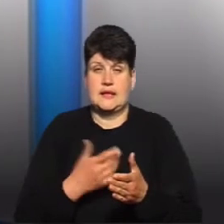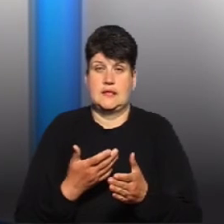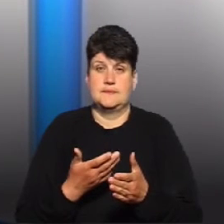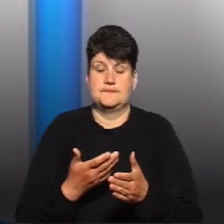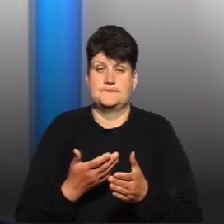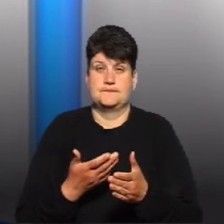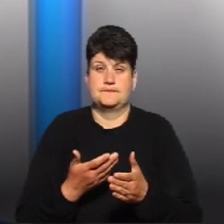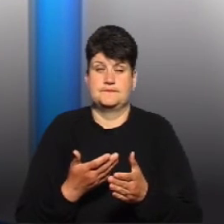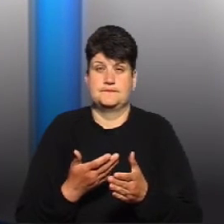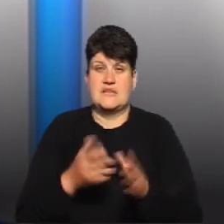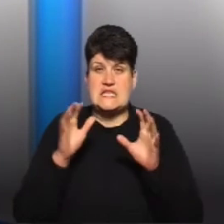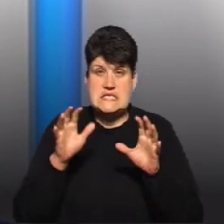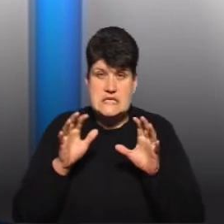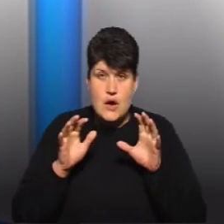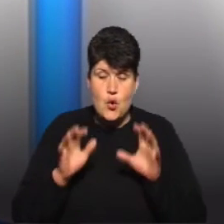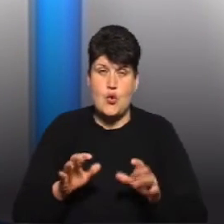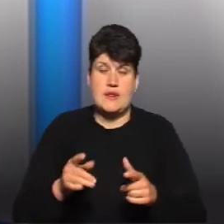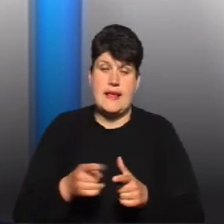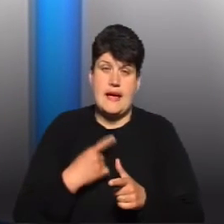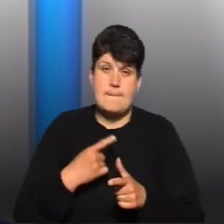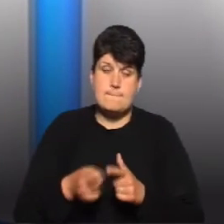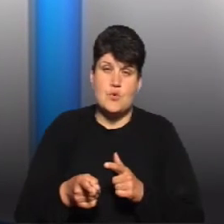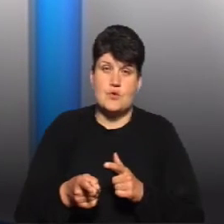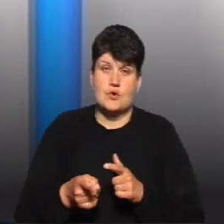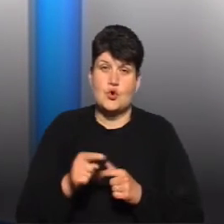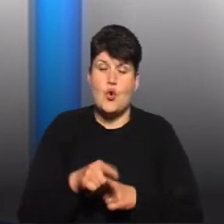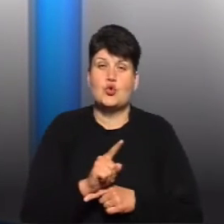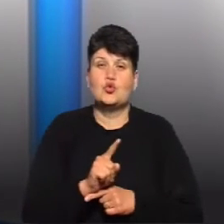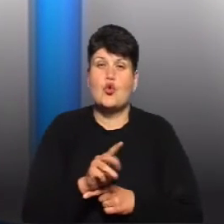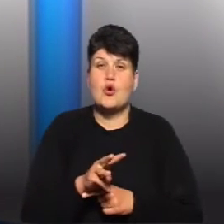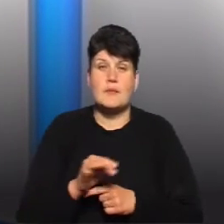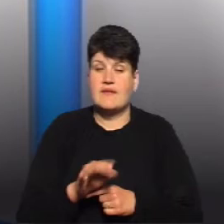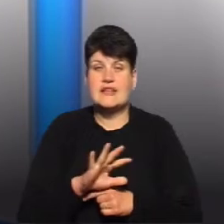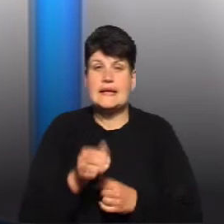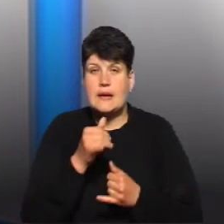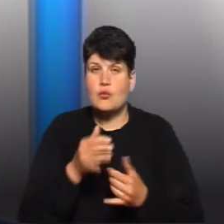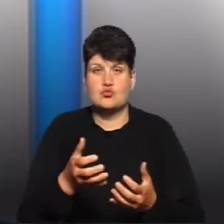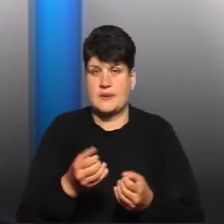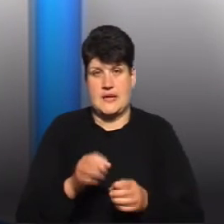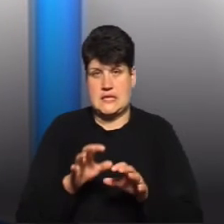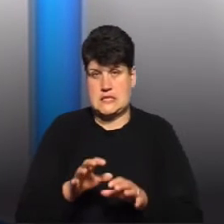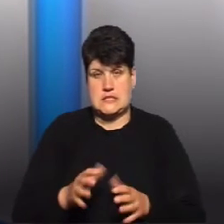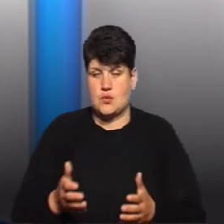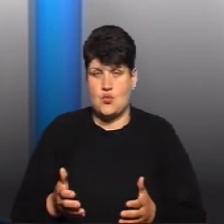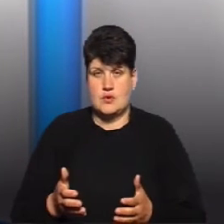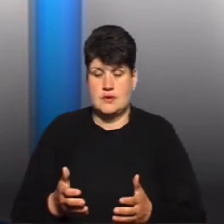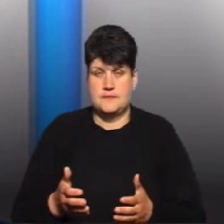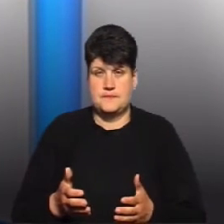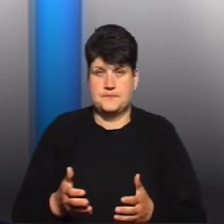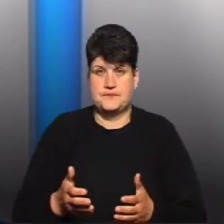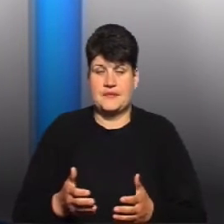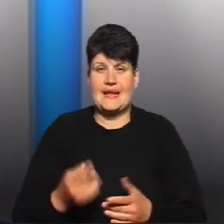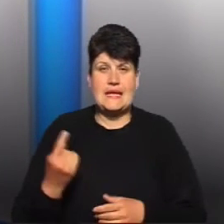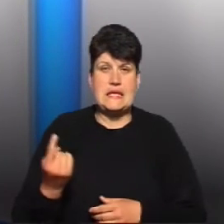певний закон, так, або тобто певні його норми, так, але вони не можуть приймати закони, тому що відповідно єдиним